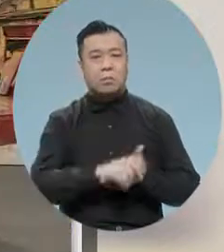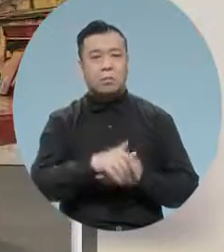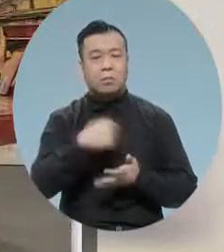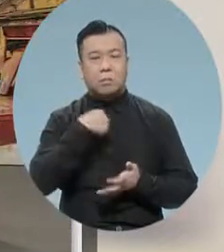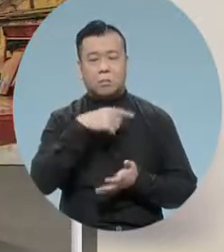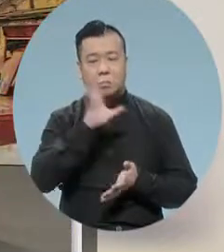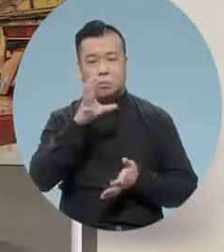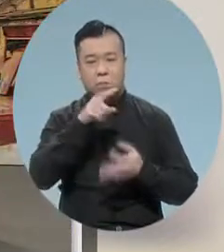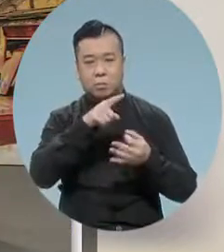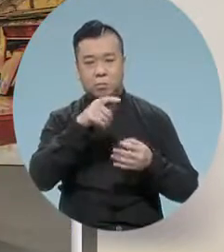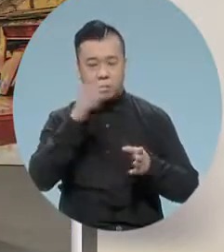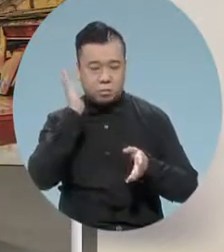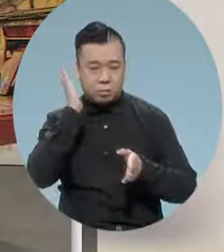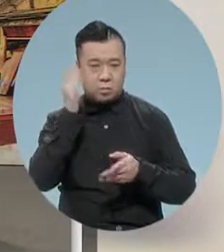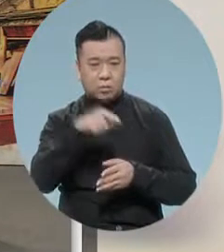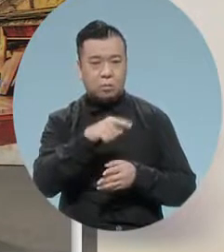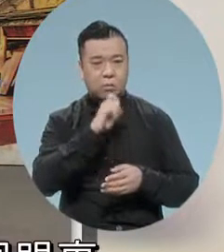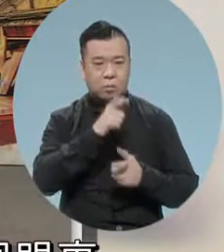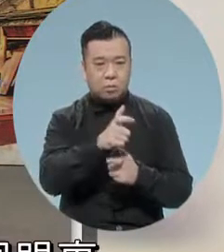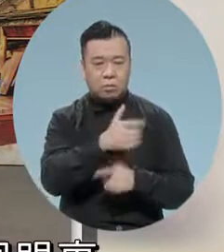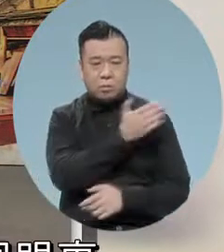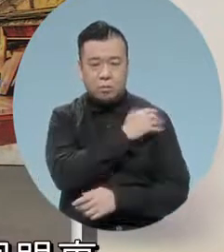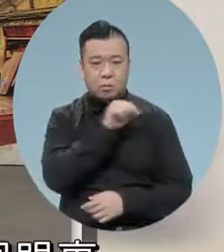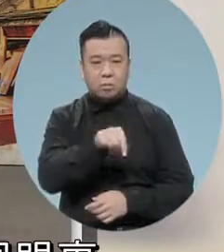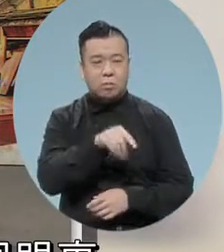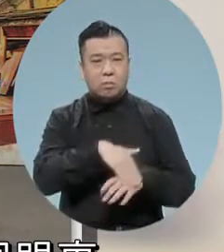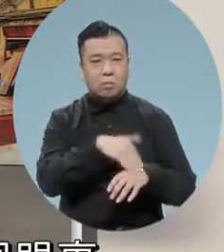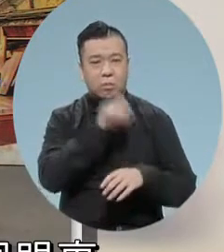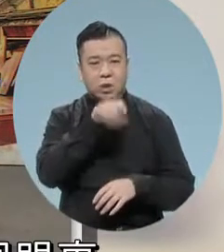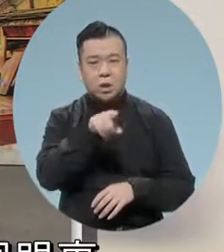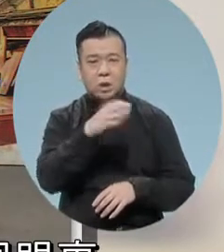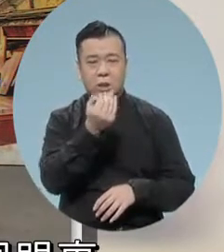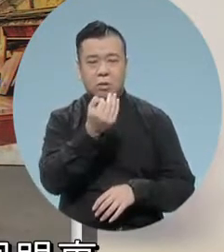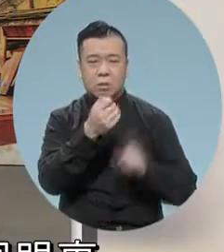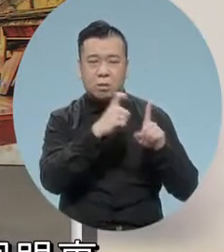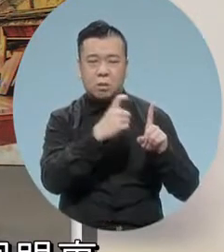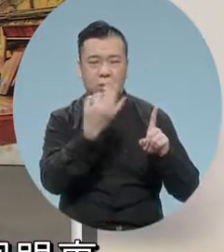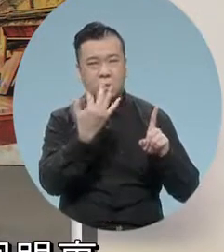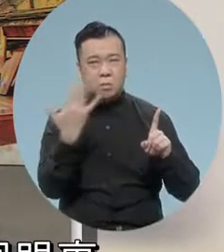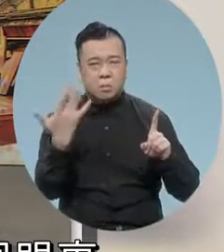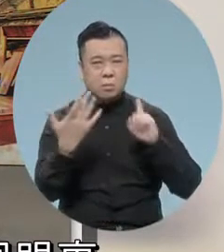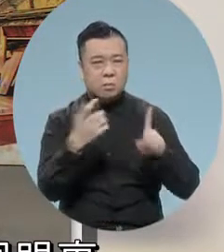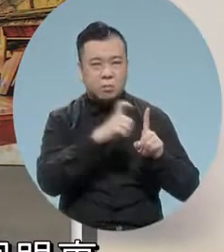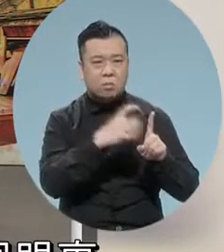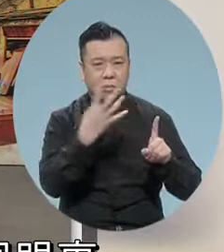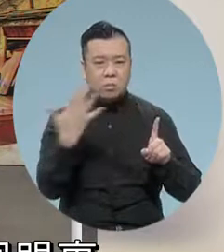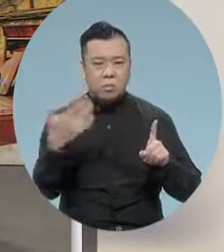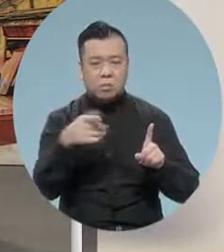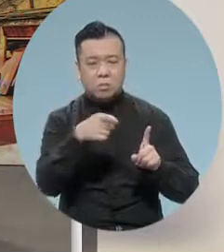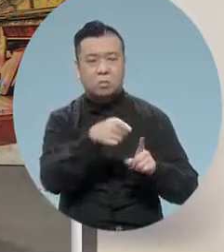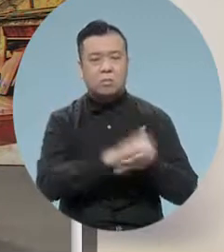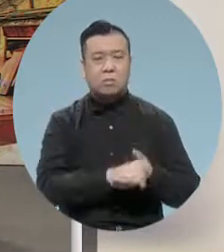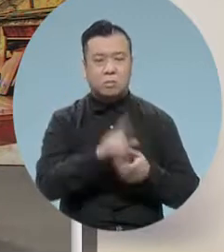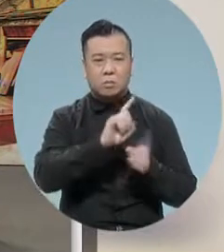嘅。咁佢就唔單止係呢支遊擊隊喺頭先提到嘅30-40年代，即係所謂抗日同盟入邊，